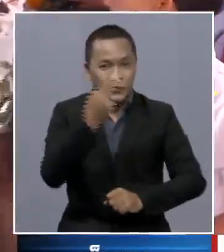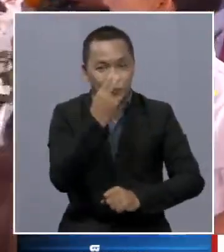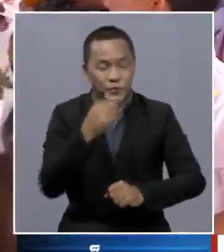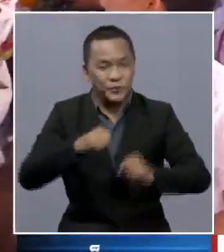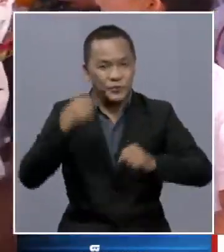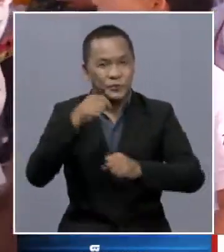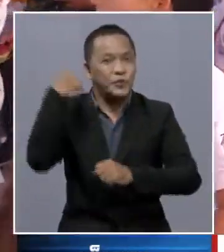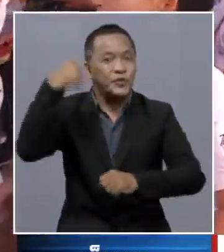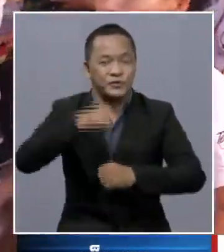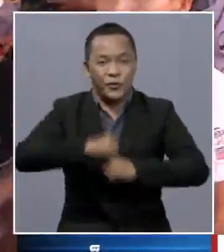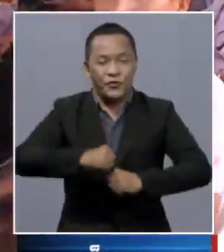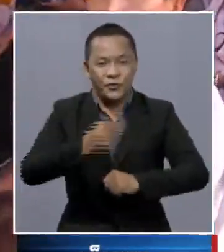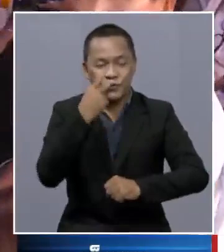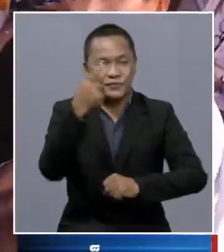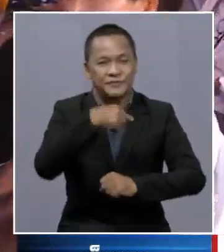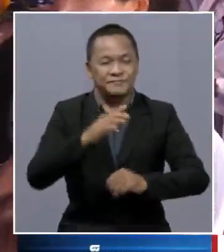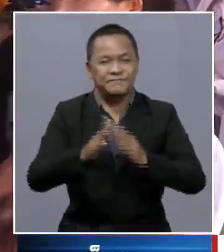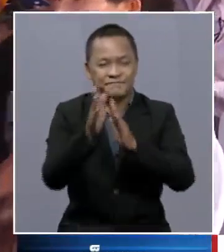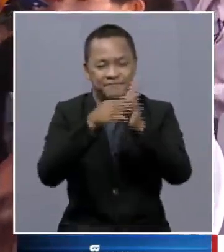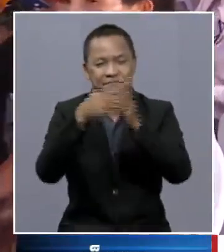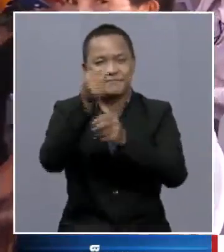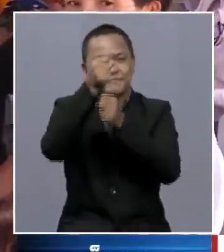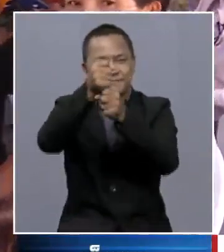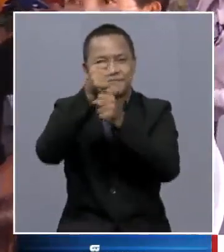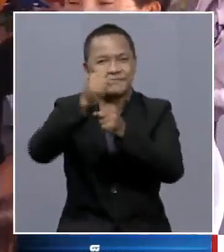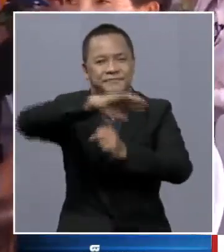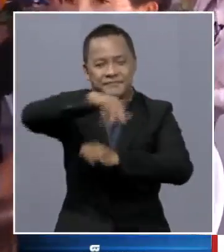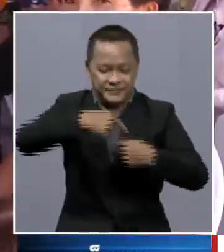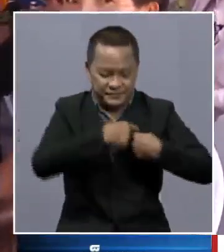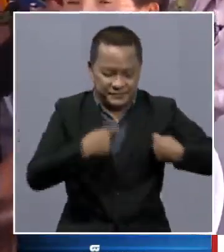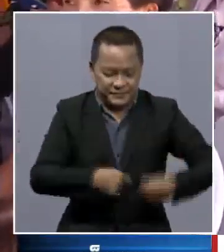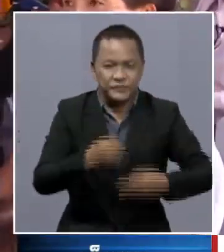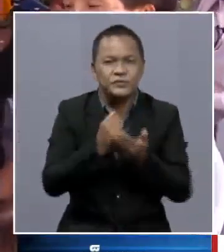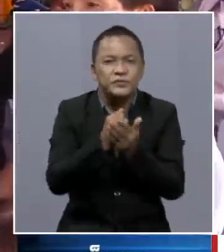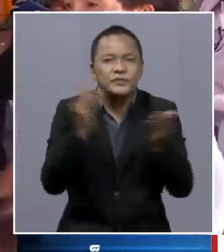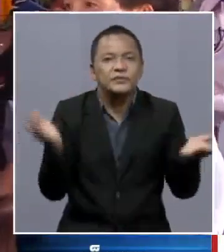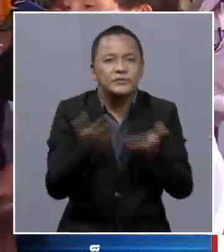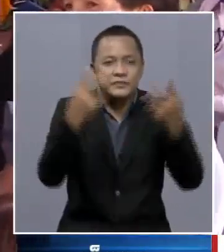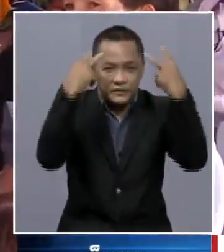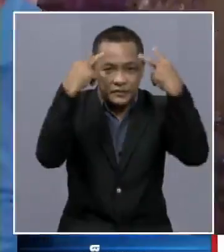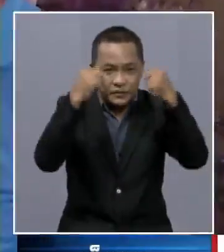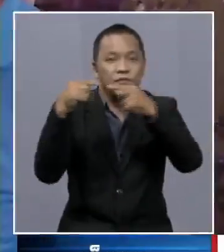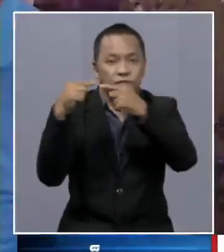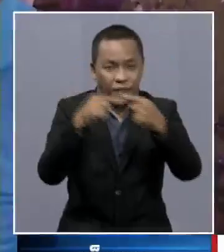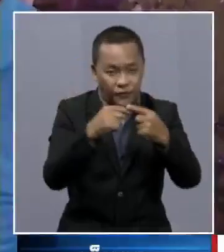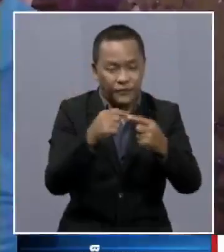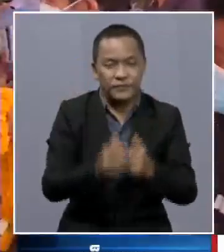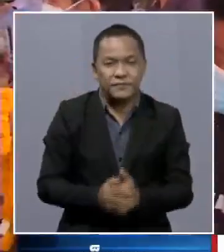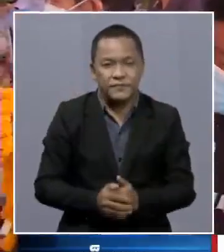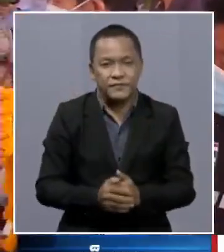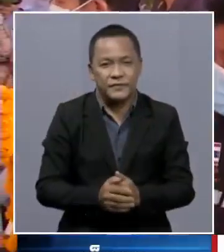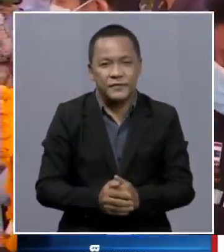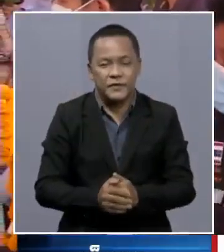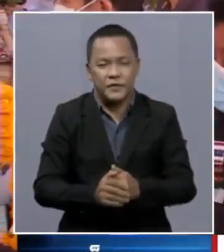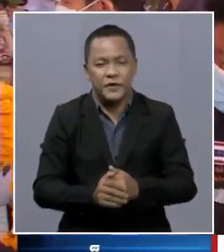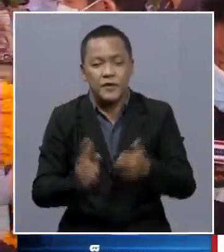กนะ ป้ายโอ้โห สีสนสดใสนะครับส่วใหญ่กจะให้กำลังใจสนับ Glueทใหเป็ในยกคนต่อไปนะครับพ